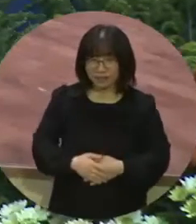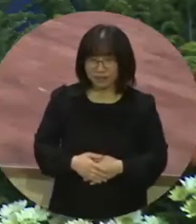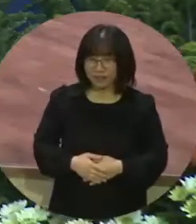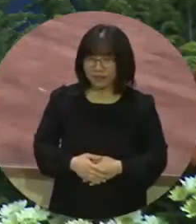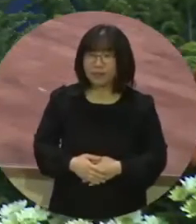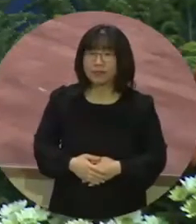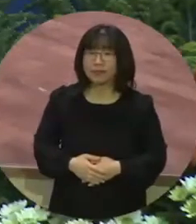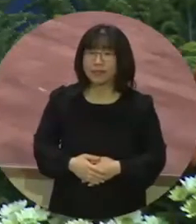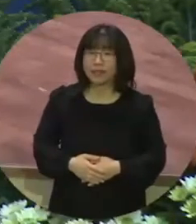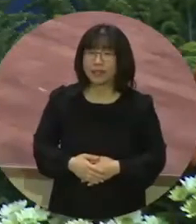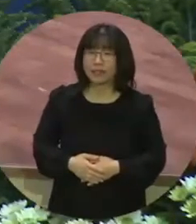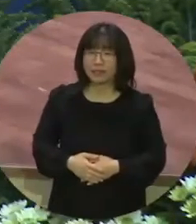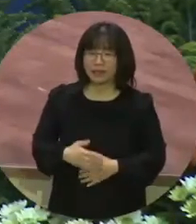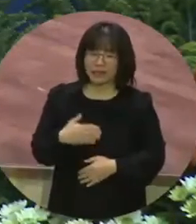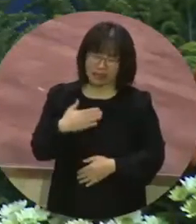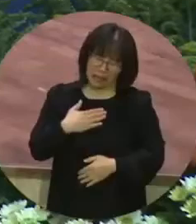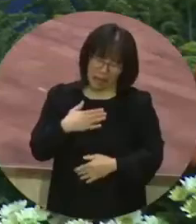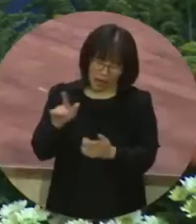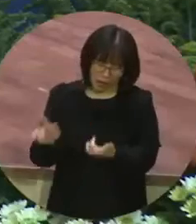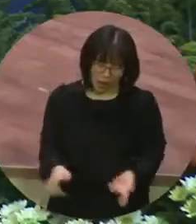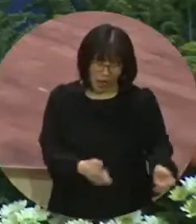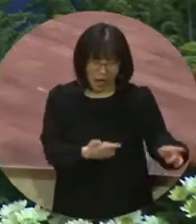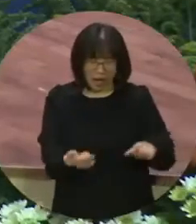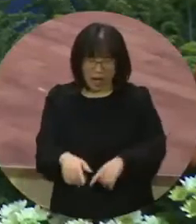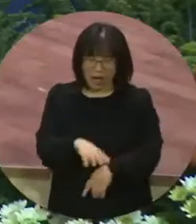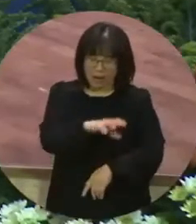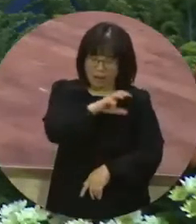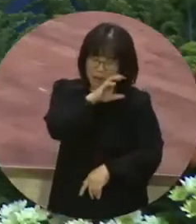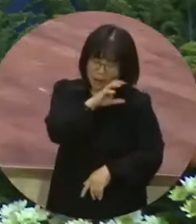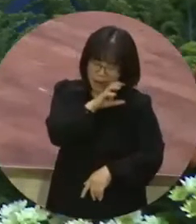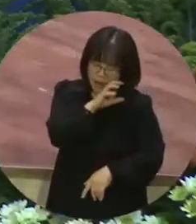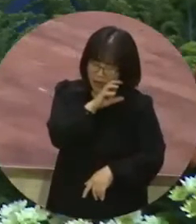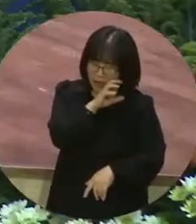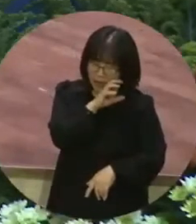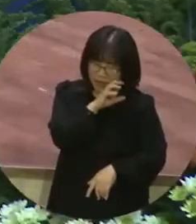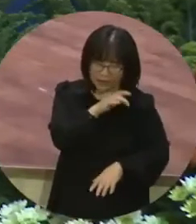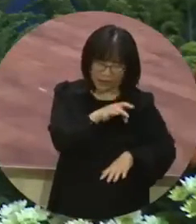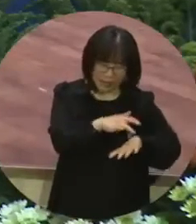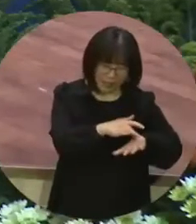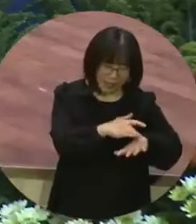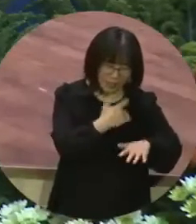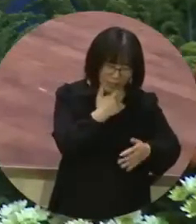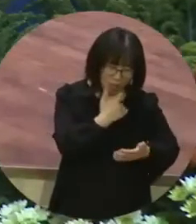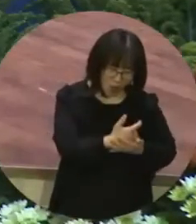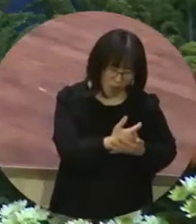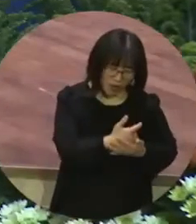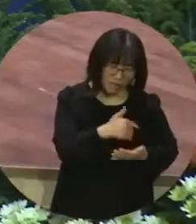아이고 내가 하루 종일 부평 원망하도록 내가 사단에게 속았구나.